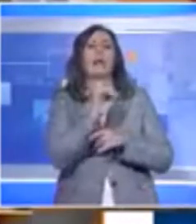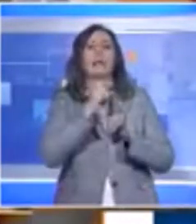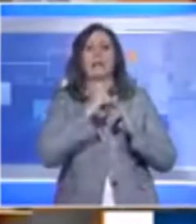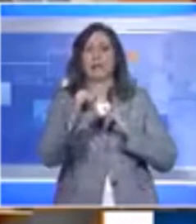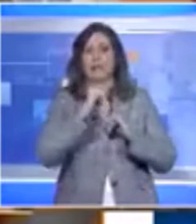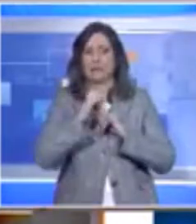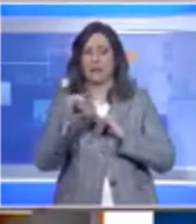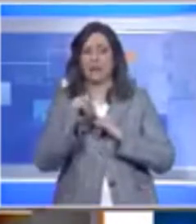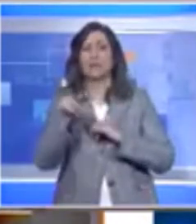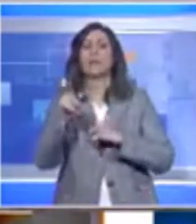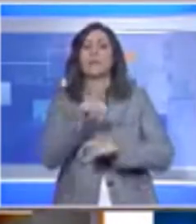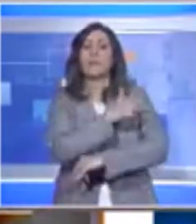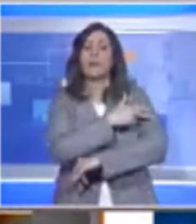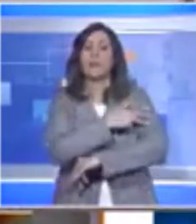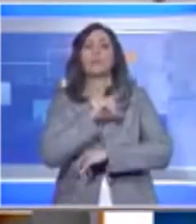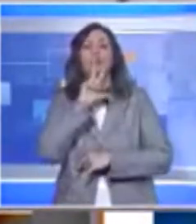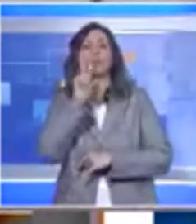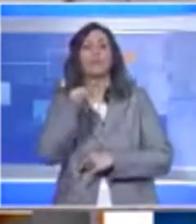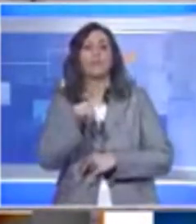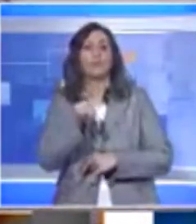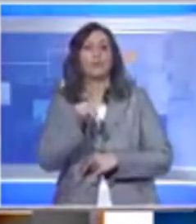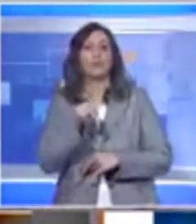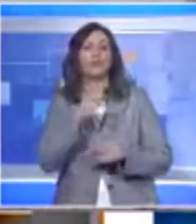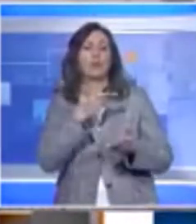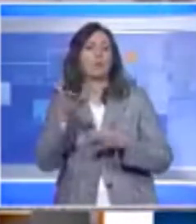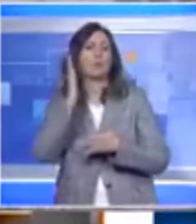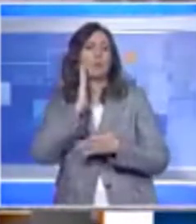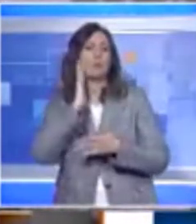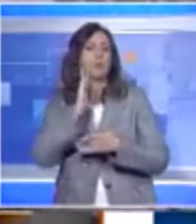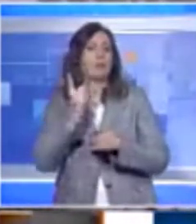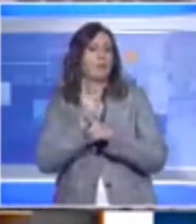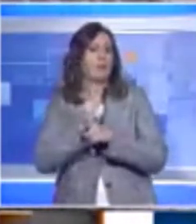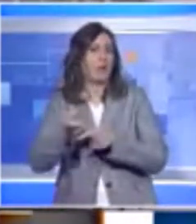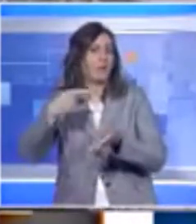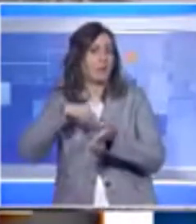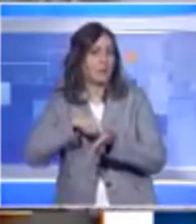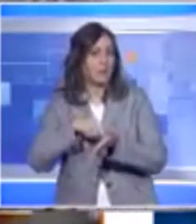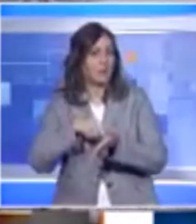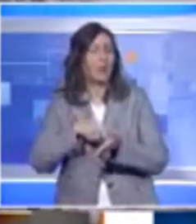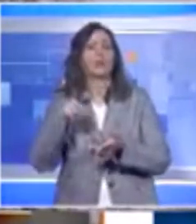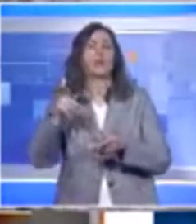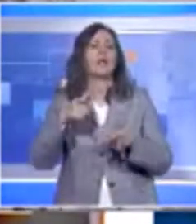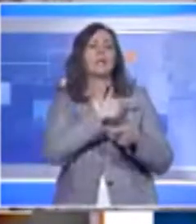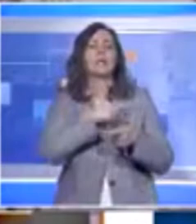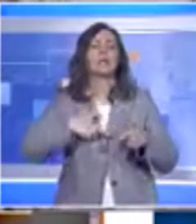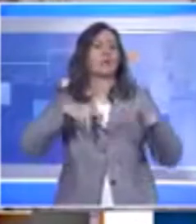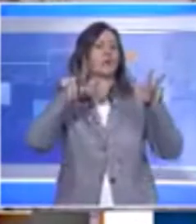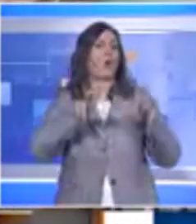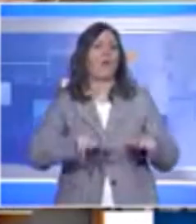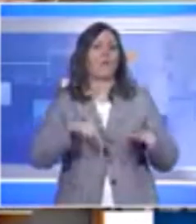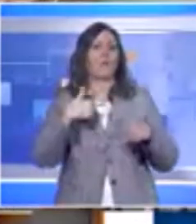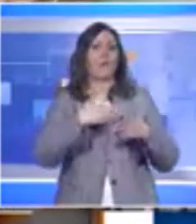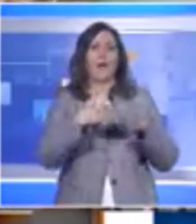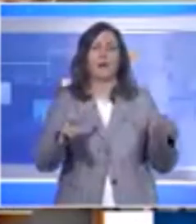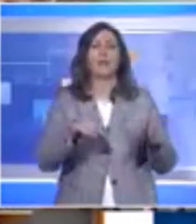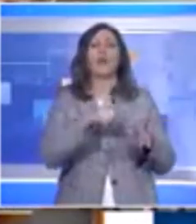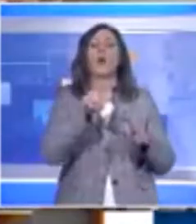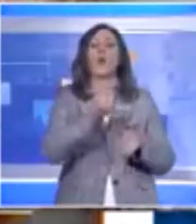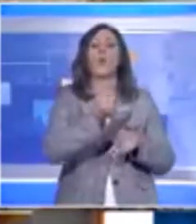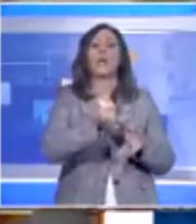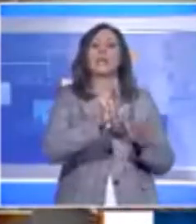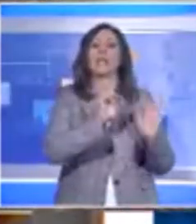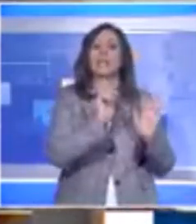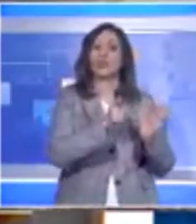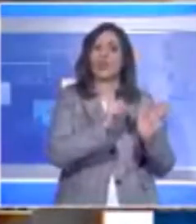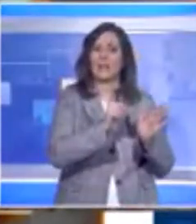campanaro a ripensarci sembra però non aver convinto i sindaci che confermano le proprie scelte per la riapertura lunedì 17 per tutti tranne